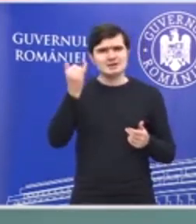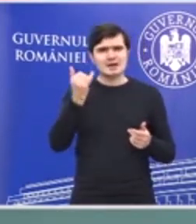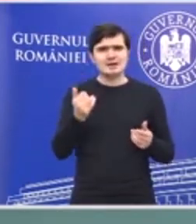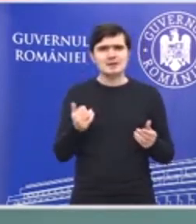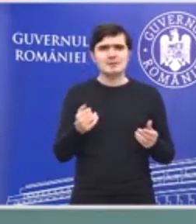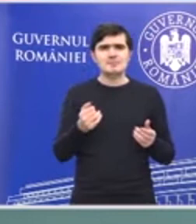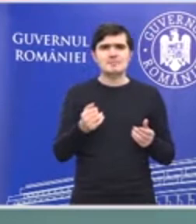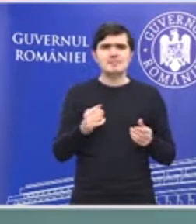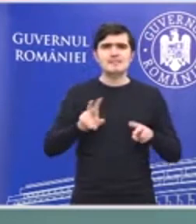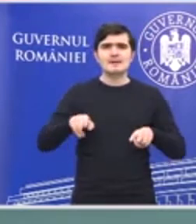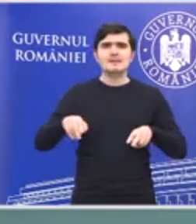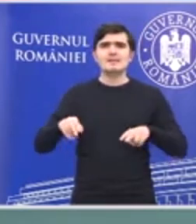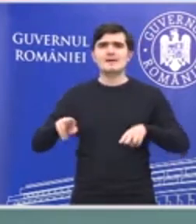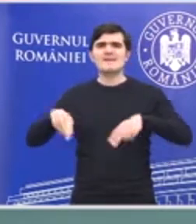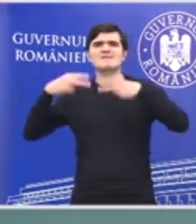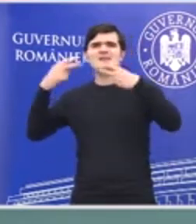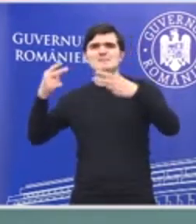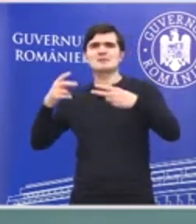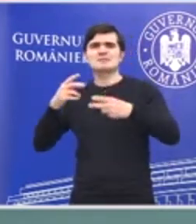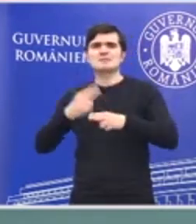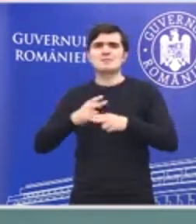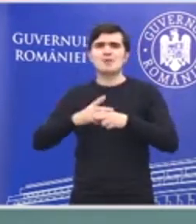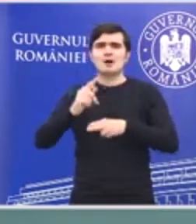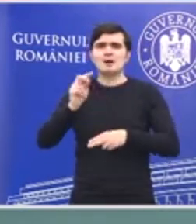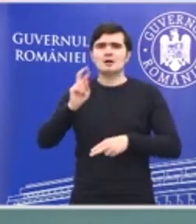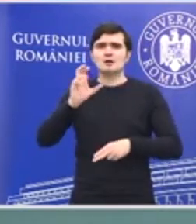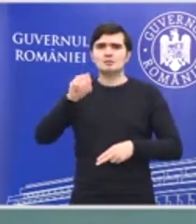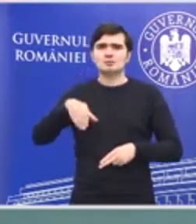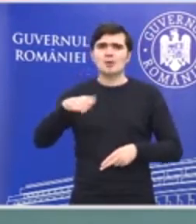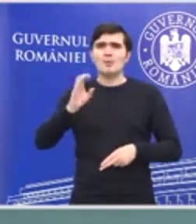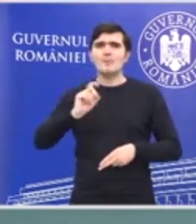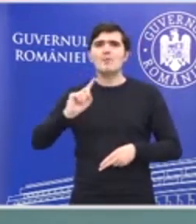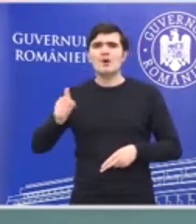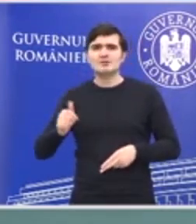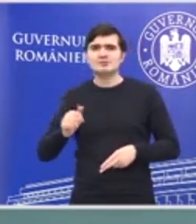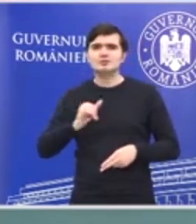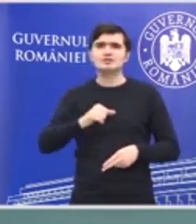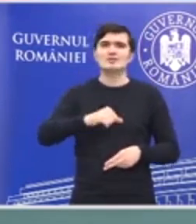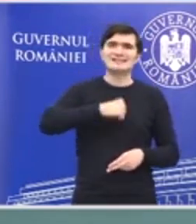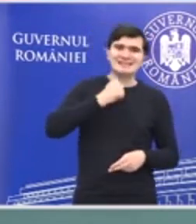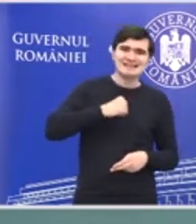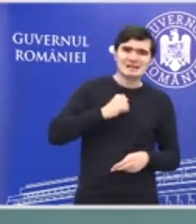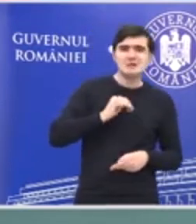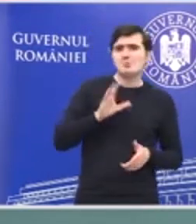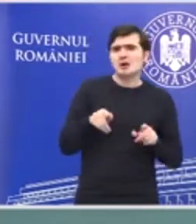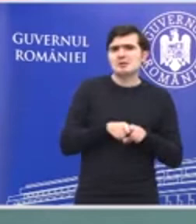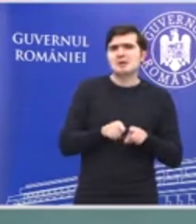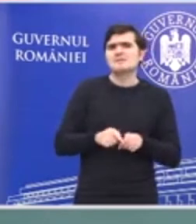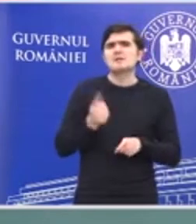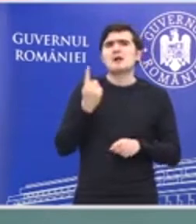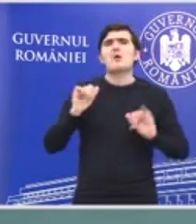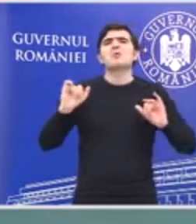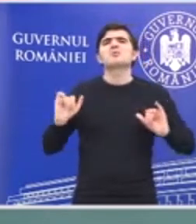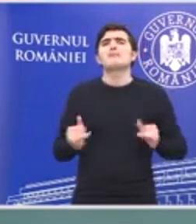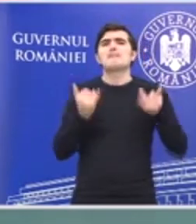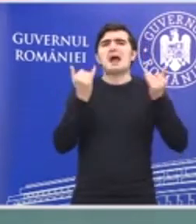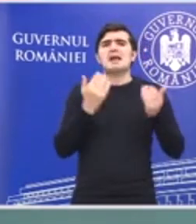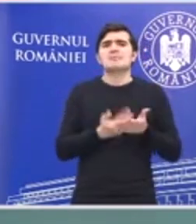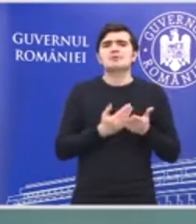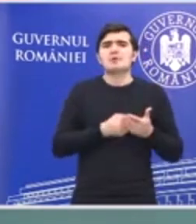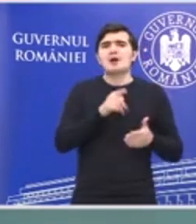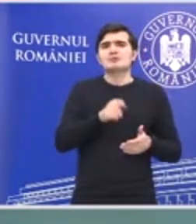apariția evenimentelor de tromboză de sinus venos cerebral este posibil să fie doar întâmplătoare, pentru că acestea au fost